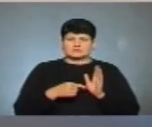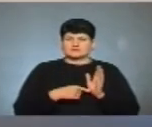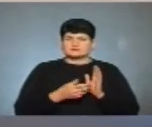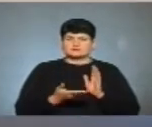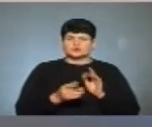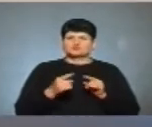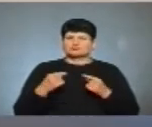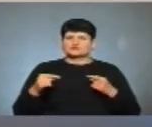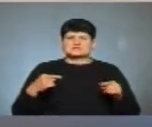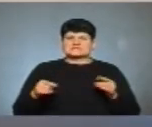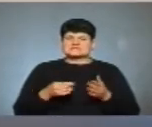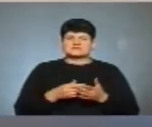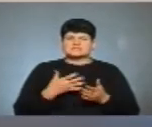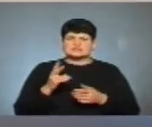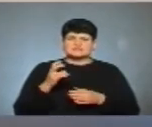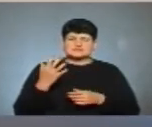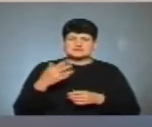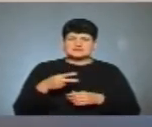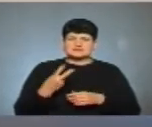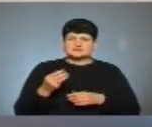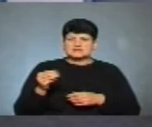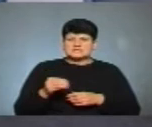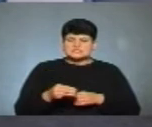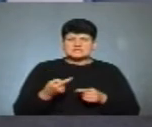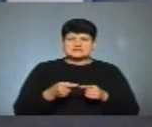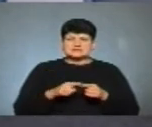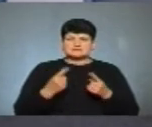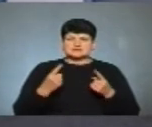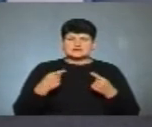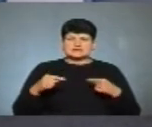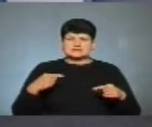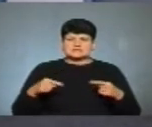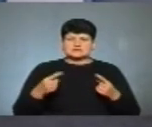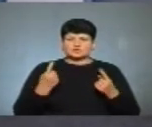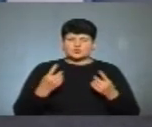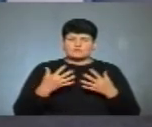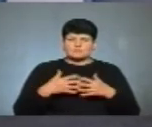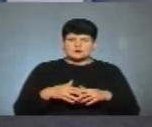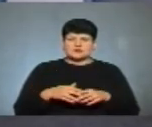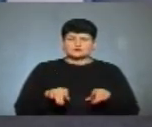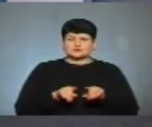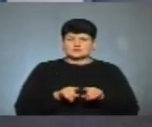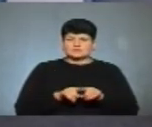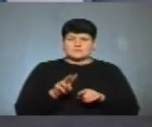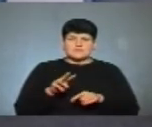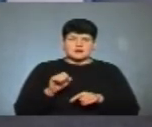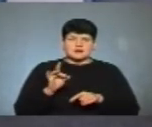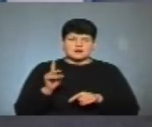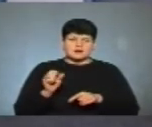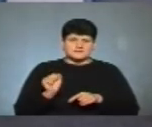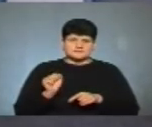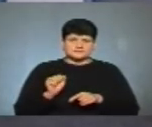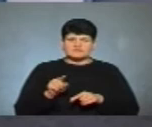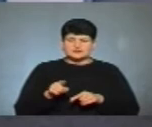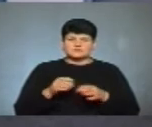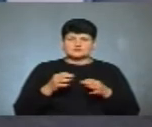чому така різниця в цінах. 252 тисячі – це дуже велика різниця на одному апараті тої самої абсолютно ідентичної марки. А чи не